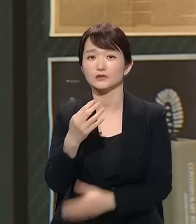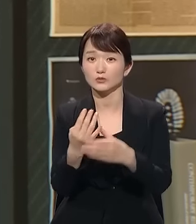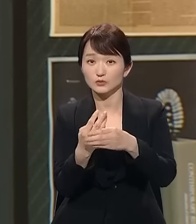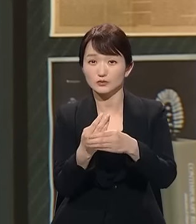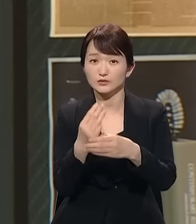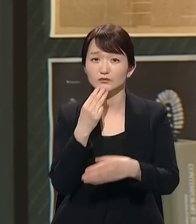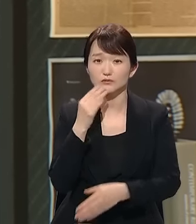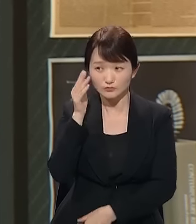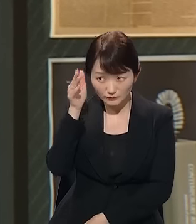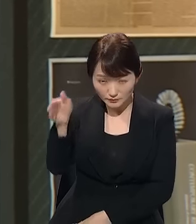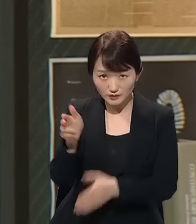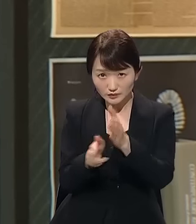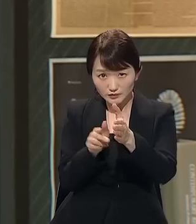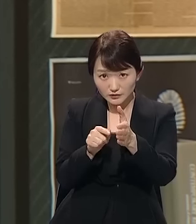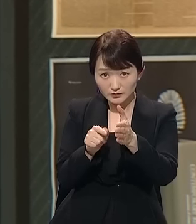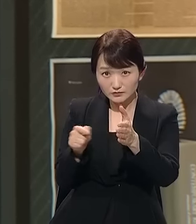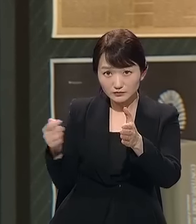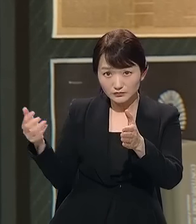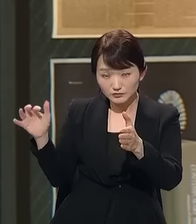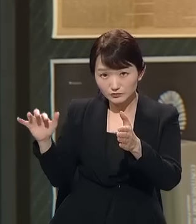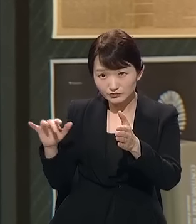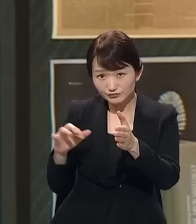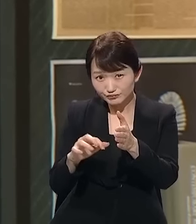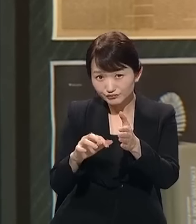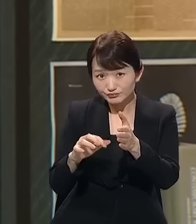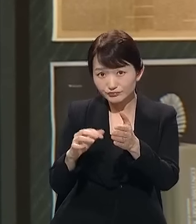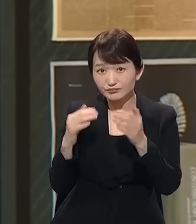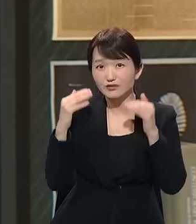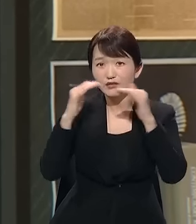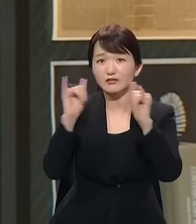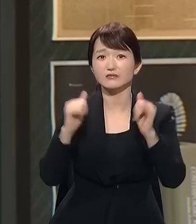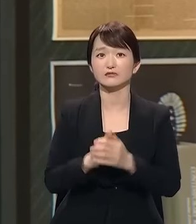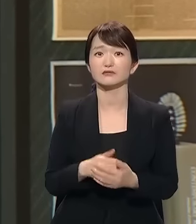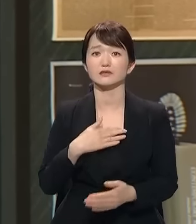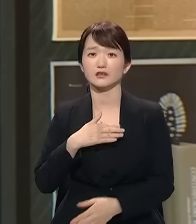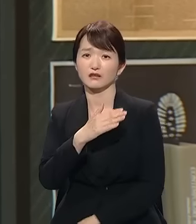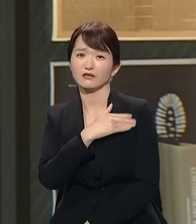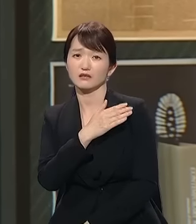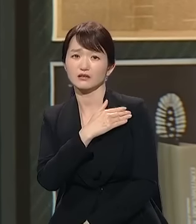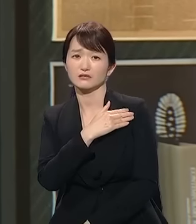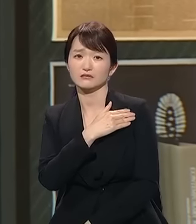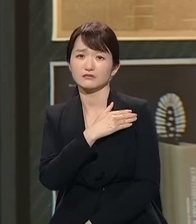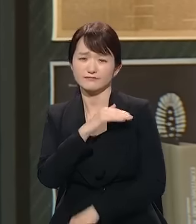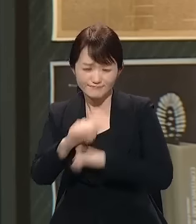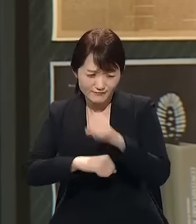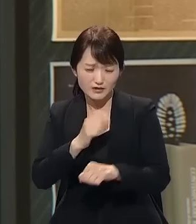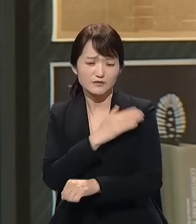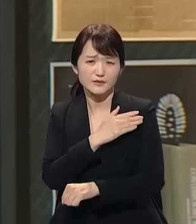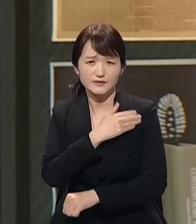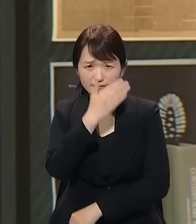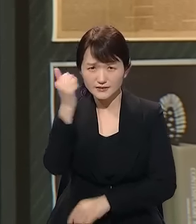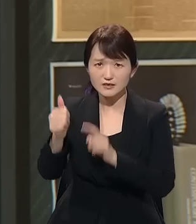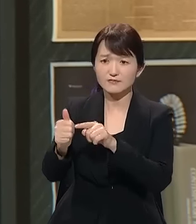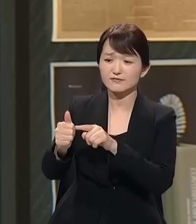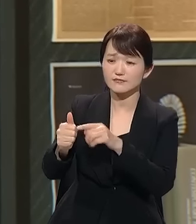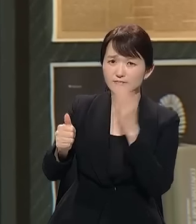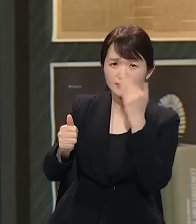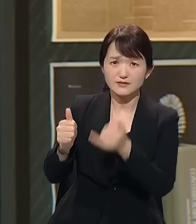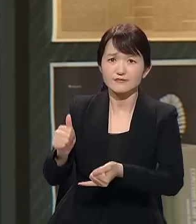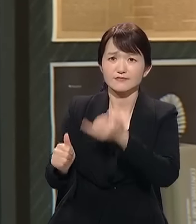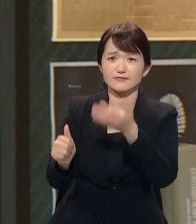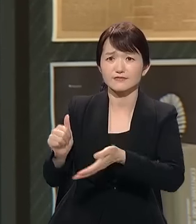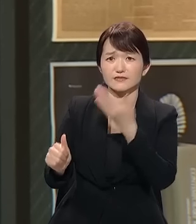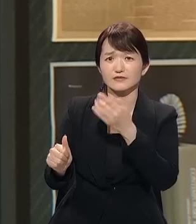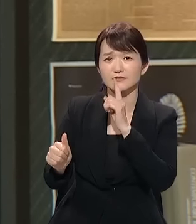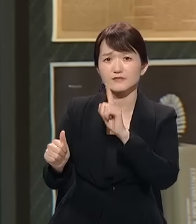서울행 무궁화호 열차에 우르르 탔던 관광객 어르신들, 그중 내 어깨에 함부로 손댔던 할아버지, 너 진짜 성추행으로